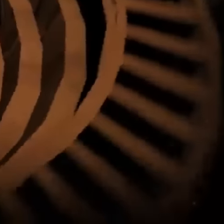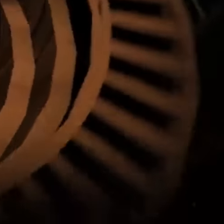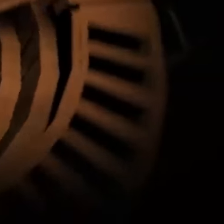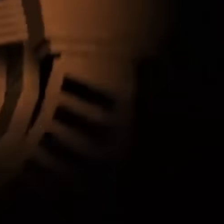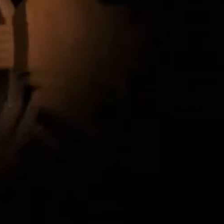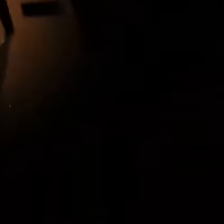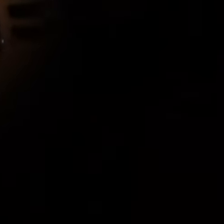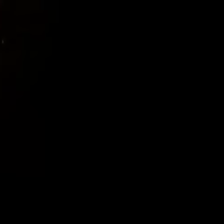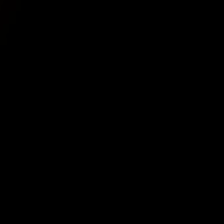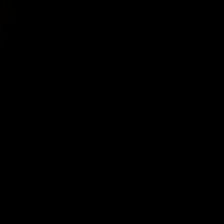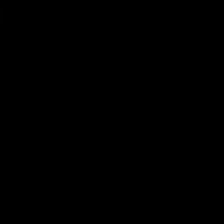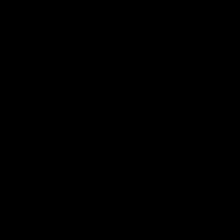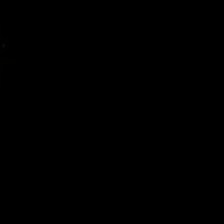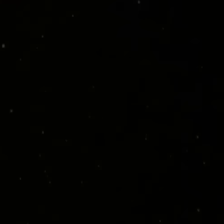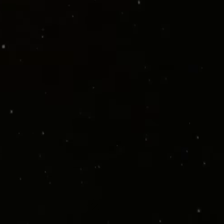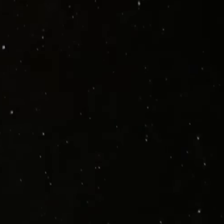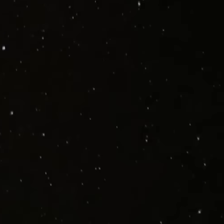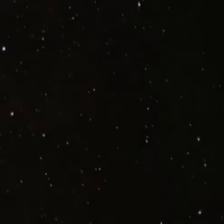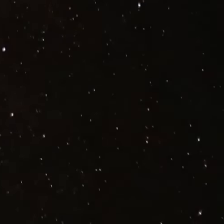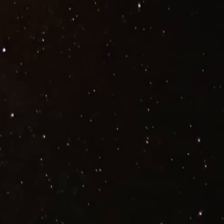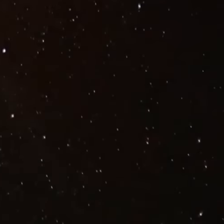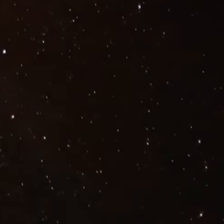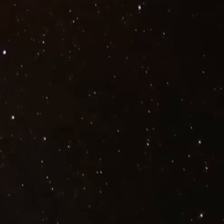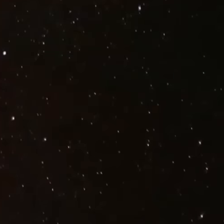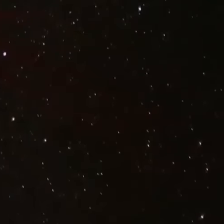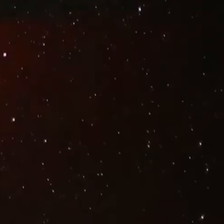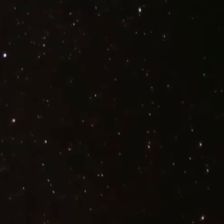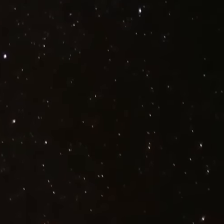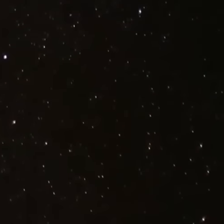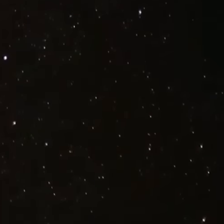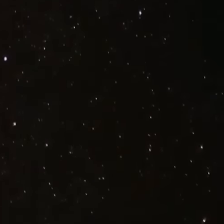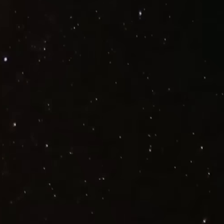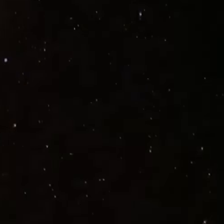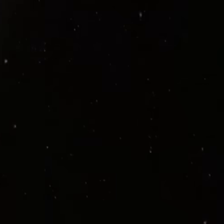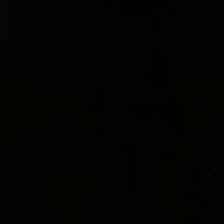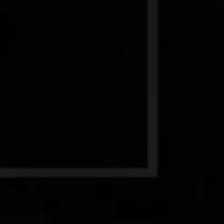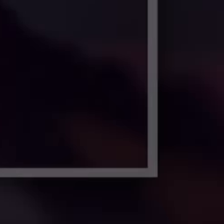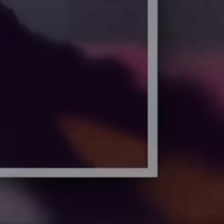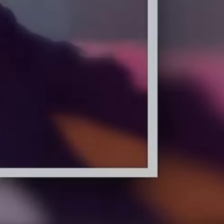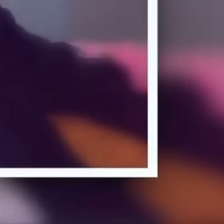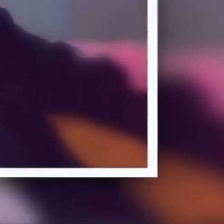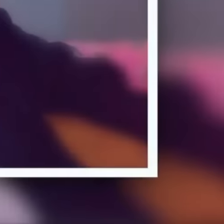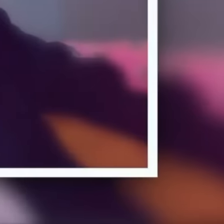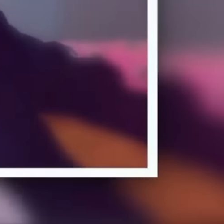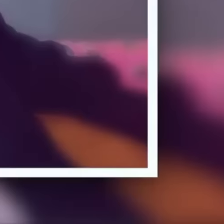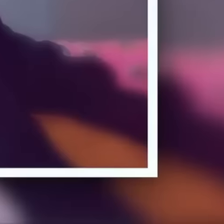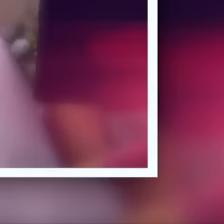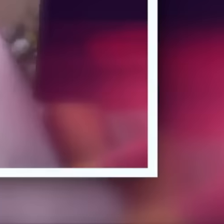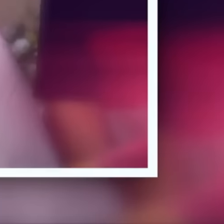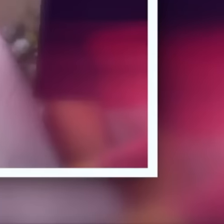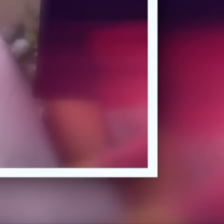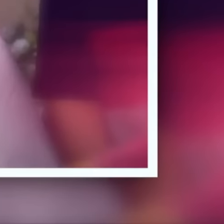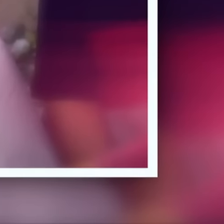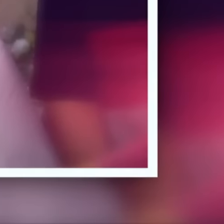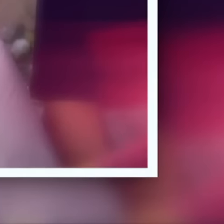www.sabeler.org dönen bir platformun ortasında yükselen Neat Motion Pictures yazısı yıldızı gökyüzüne yerleşti. Jenerik oyuncuların